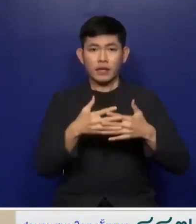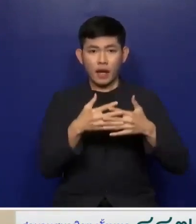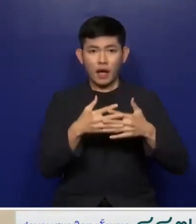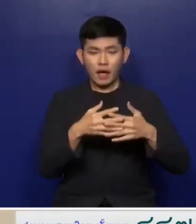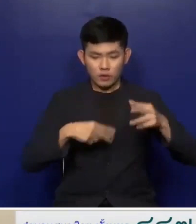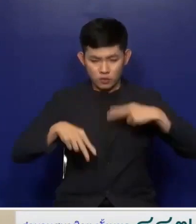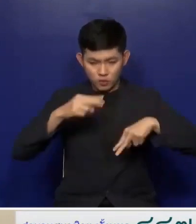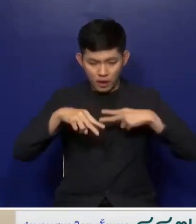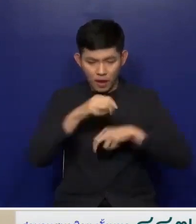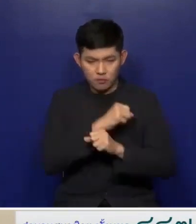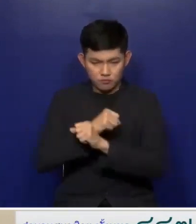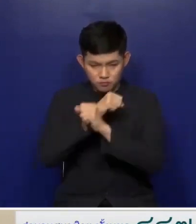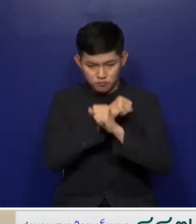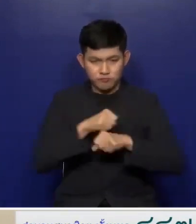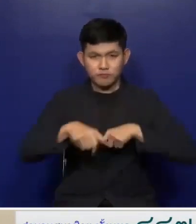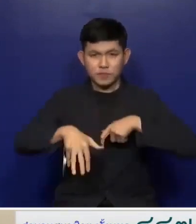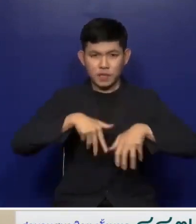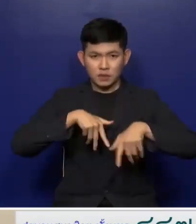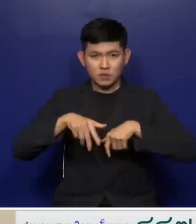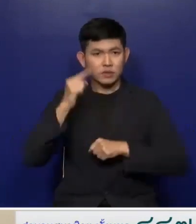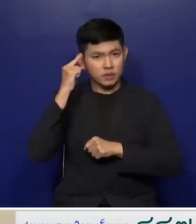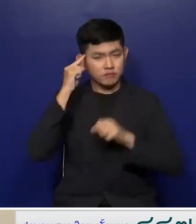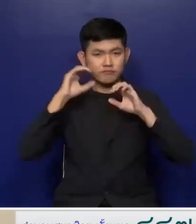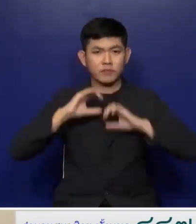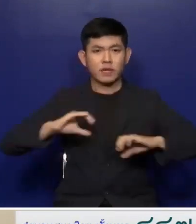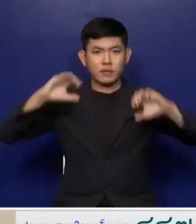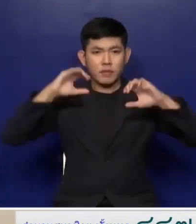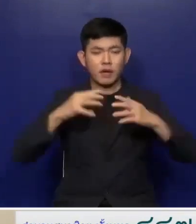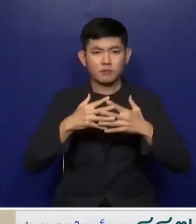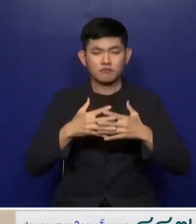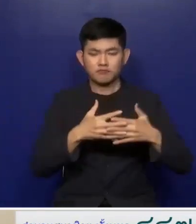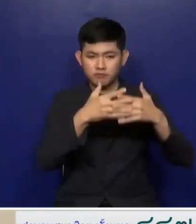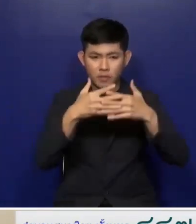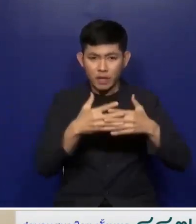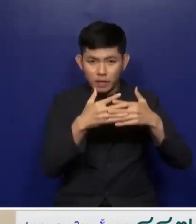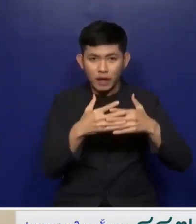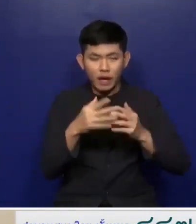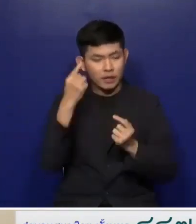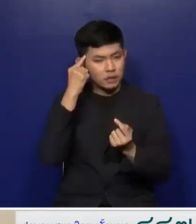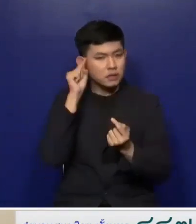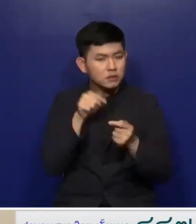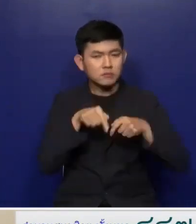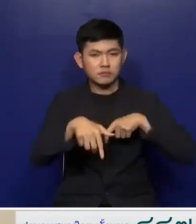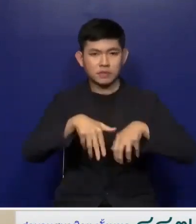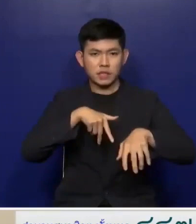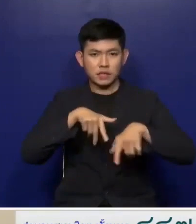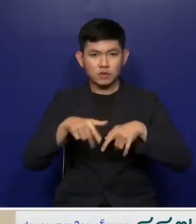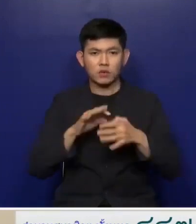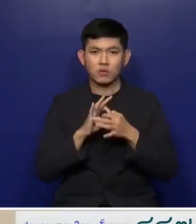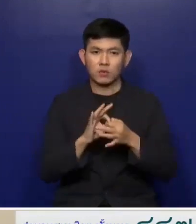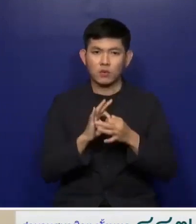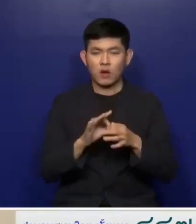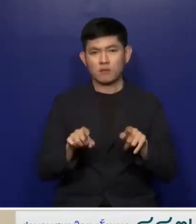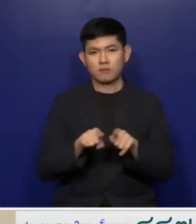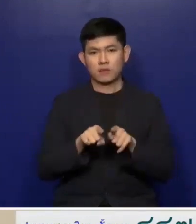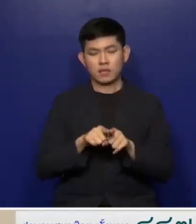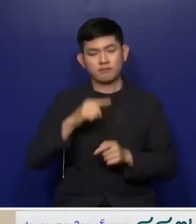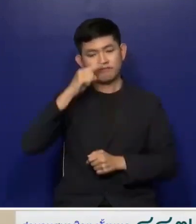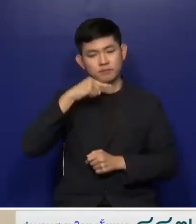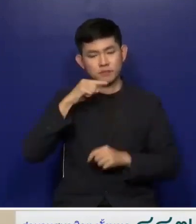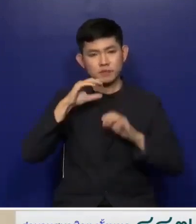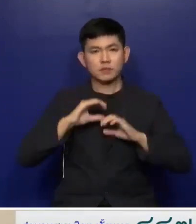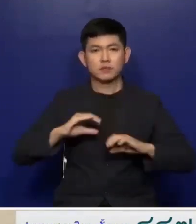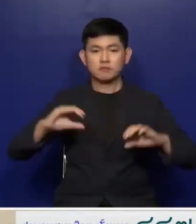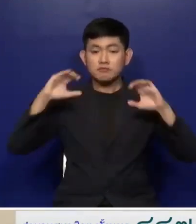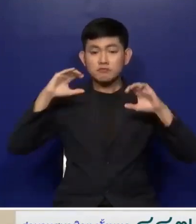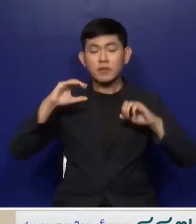ประชาชนเขานะครับผมว่ารัฐบาสารัฐนะครับเขาให้ความห่วงใหญ่ประชาชนของเขาไม่น้อยกว่าที่รฒบาลไยแล้วห่ง